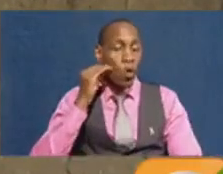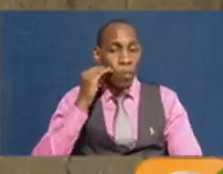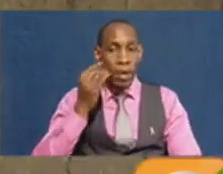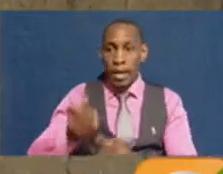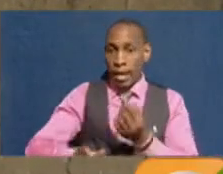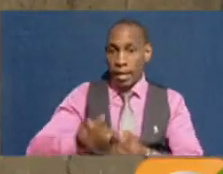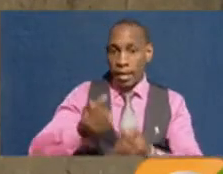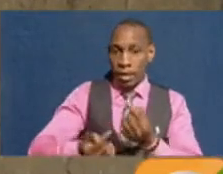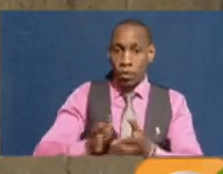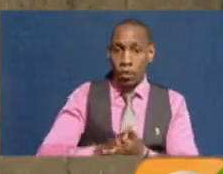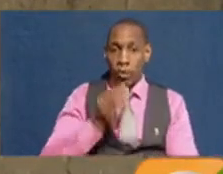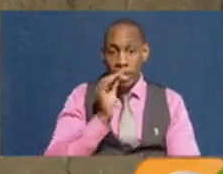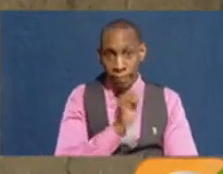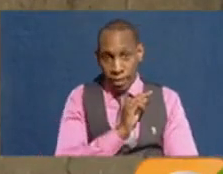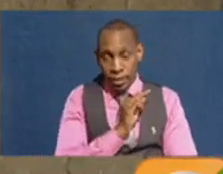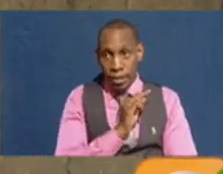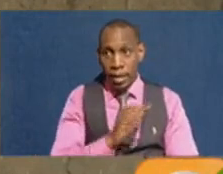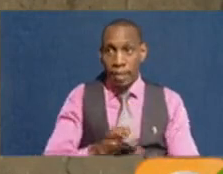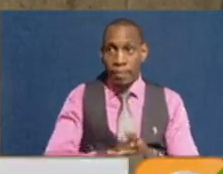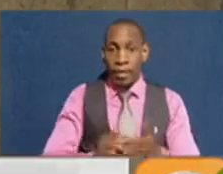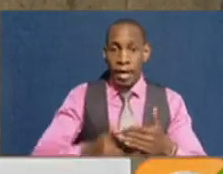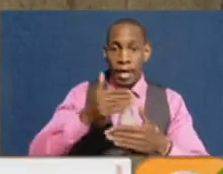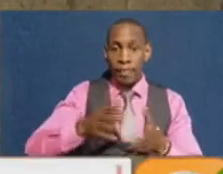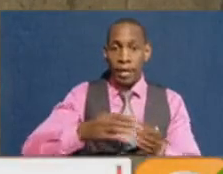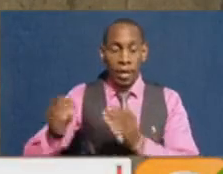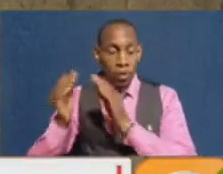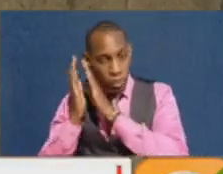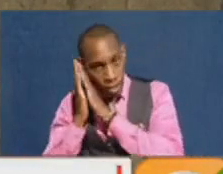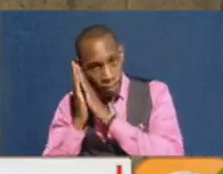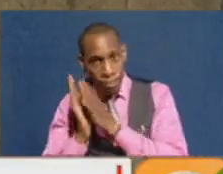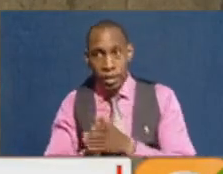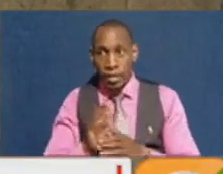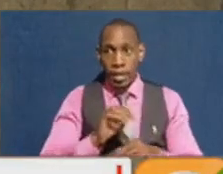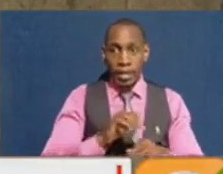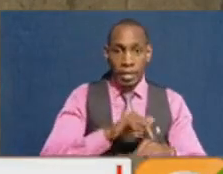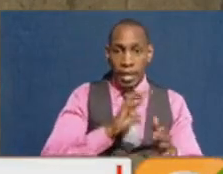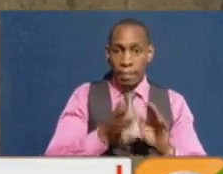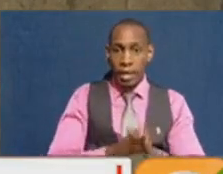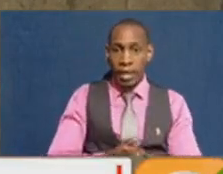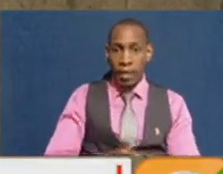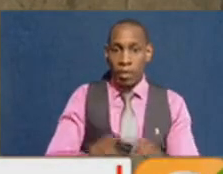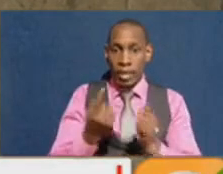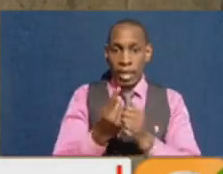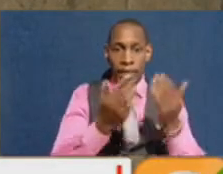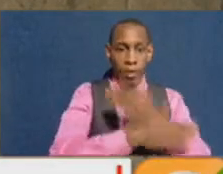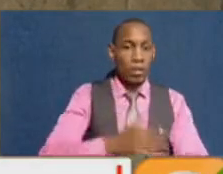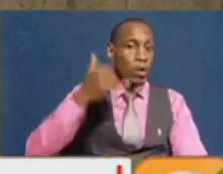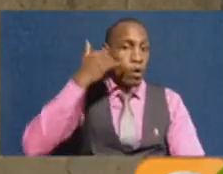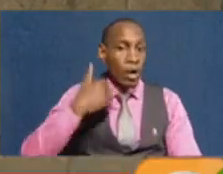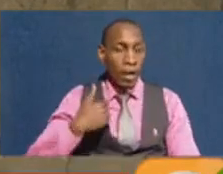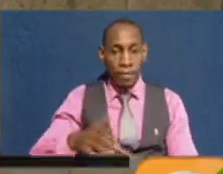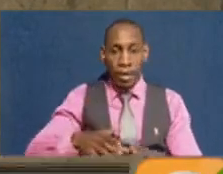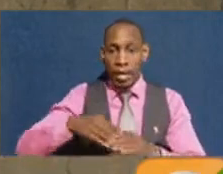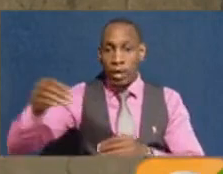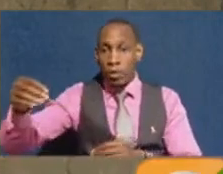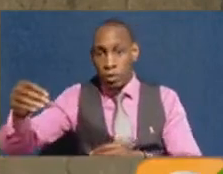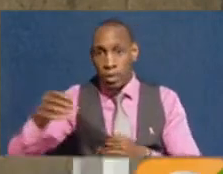akapika tukaila, baadaye akaenda kulala. Ikifika kitu kama saa 5 akapigiwa simu akatoka